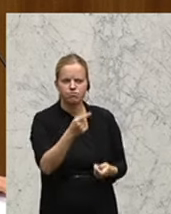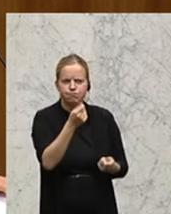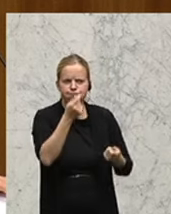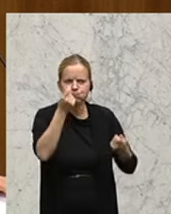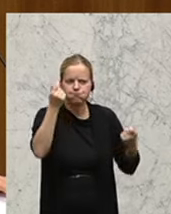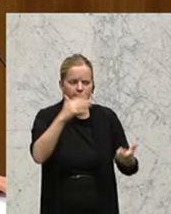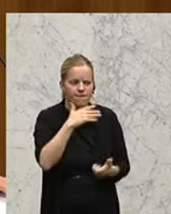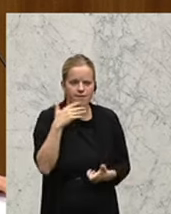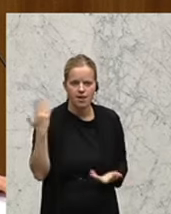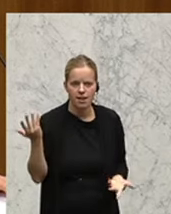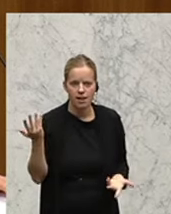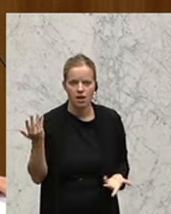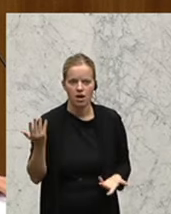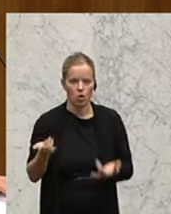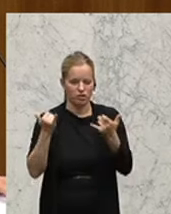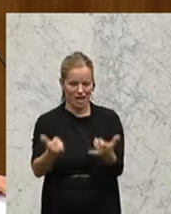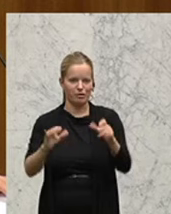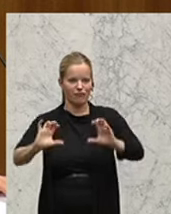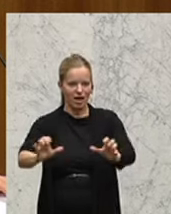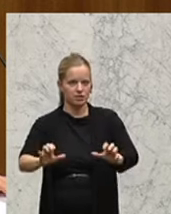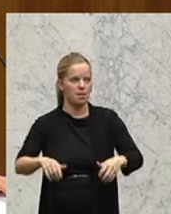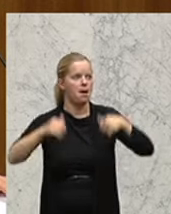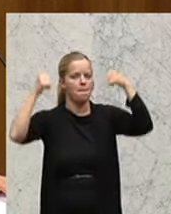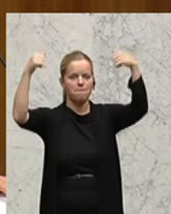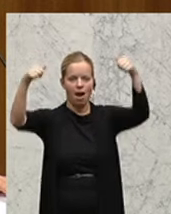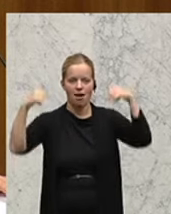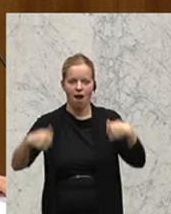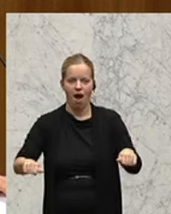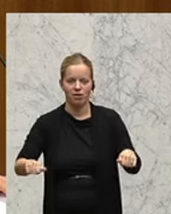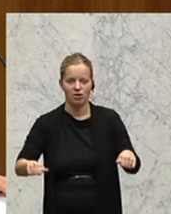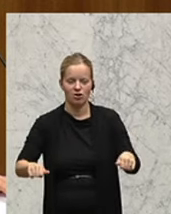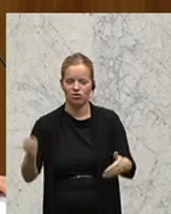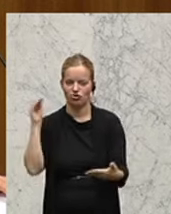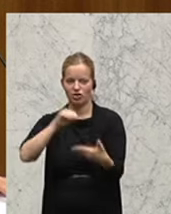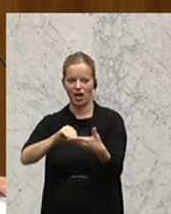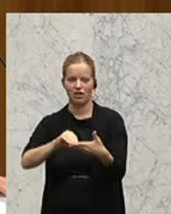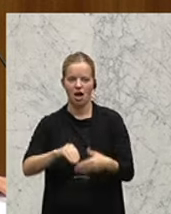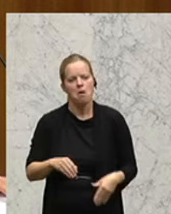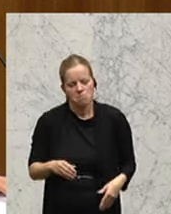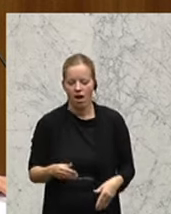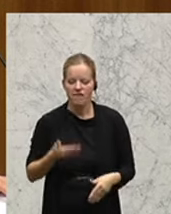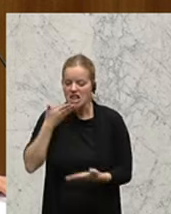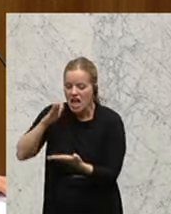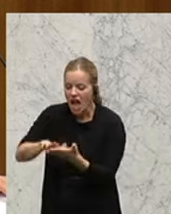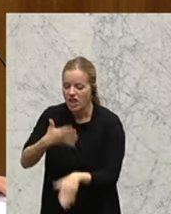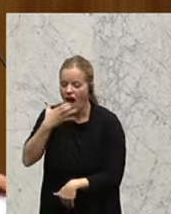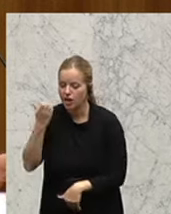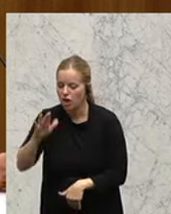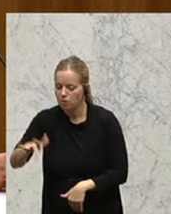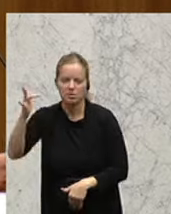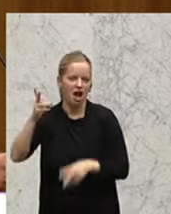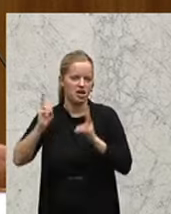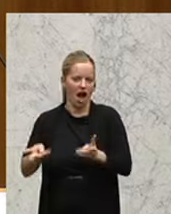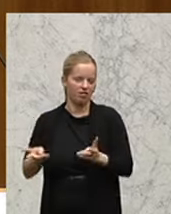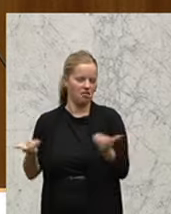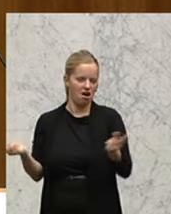Fernsehen darüber informiert werden und auf Plakaten, dass wir uns am heißen Herd die Hände verbrennen können. Danke AVA für diese Information. Also da